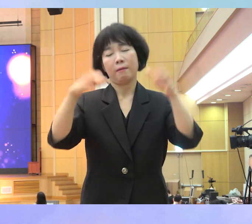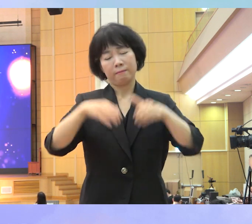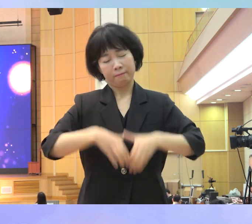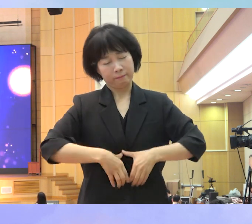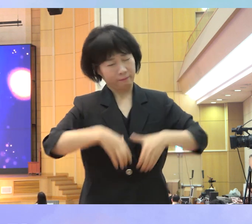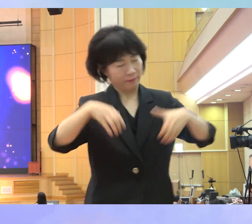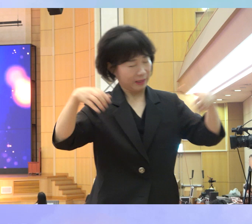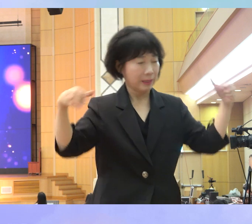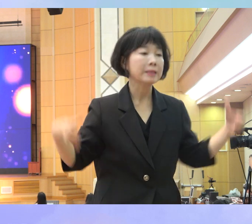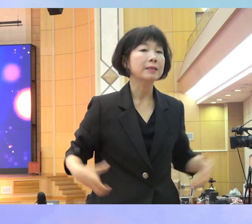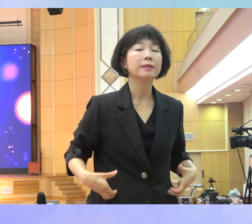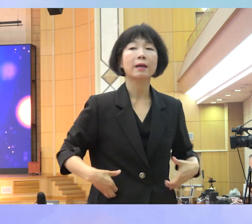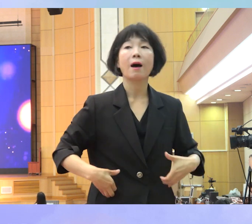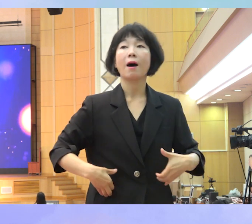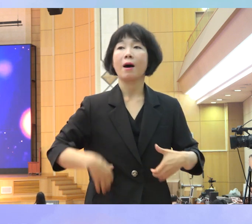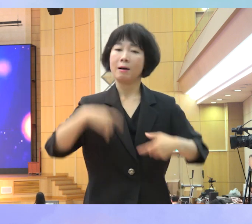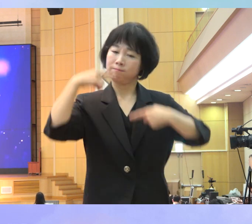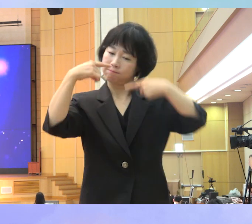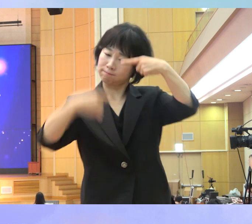사랑하겠네.